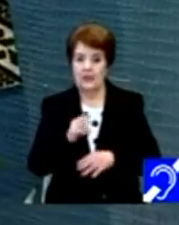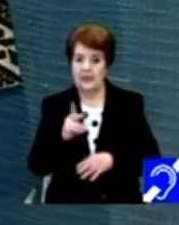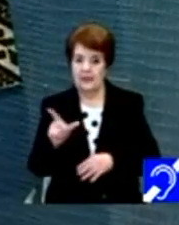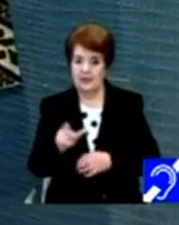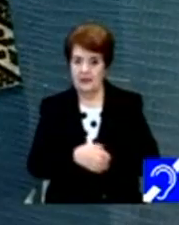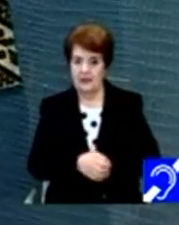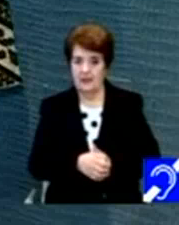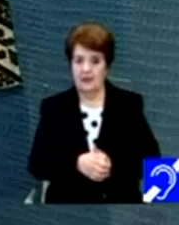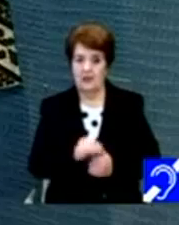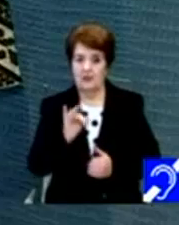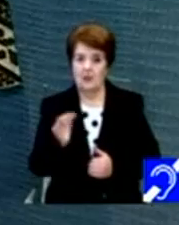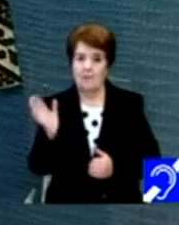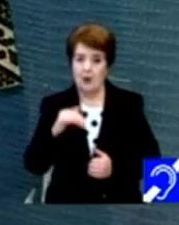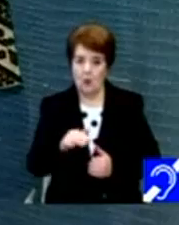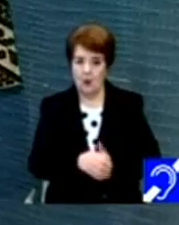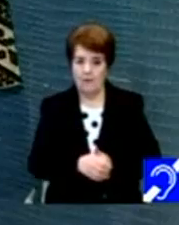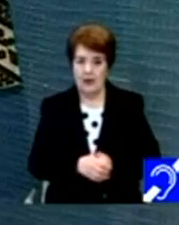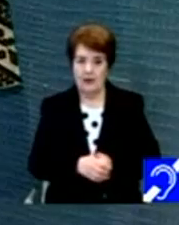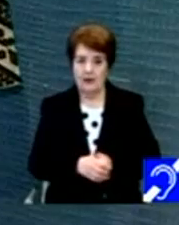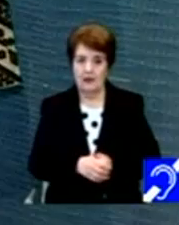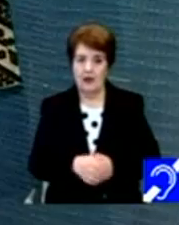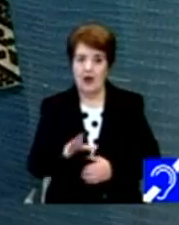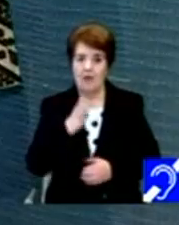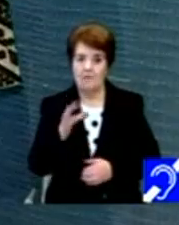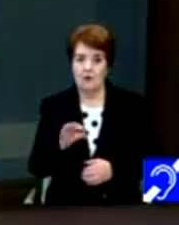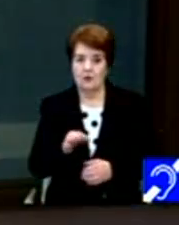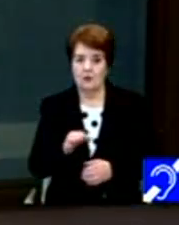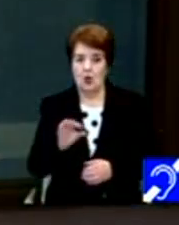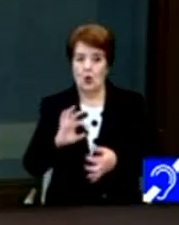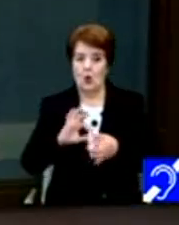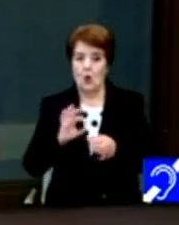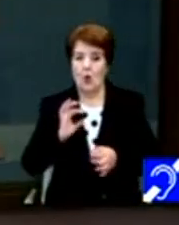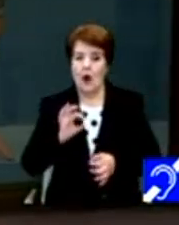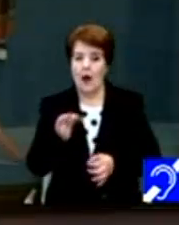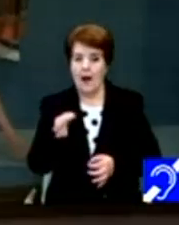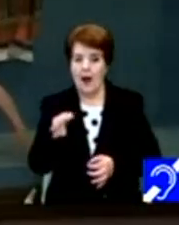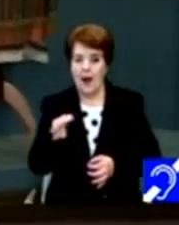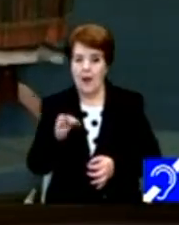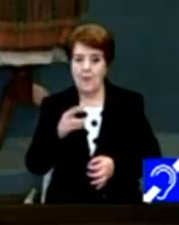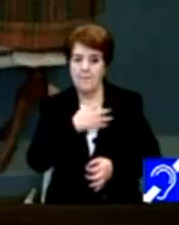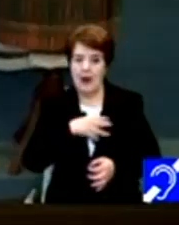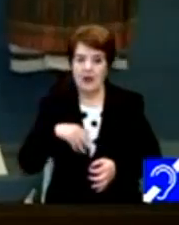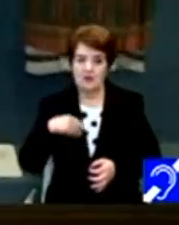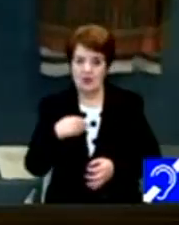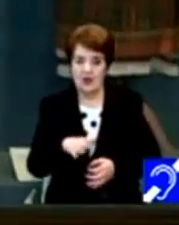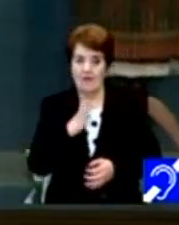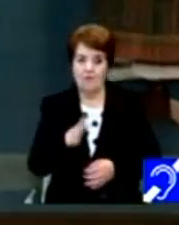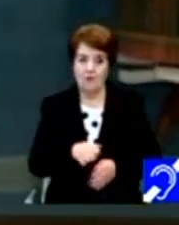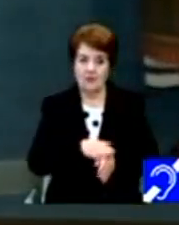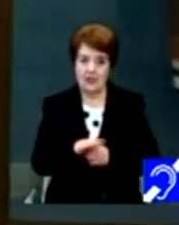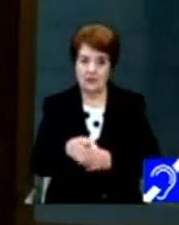țesută și pe urmă a fost decorată cu mărgele. Cămașa cu altiță pe care o port eu a fost realizată